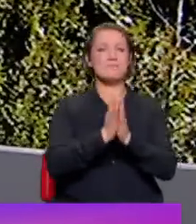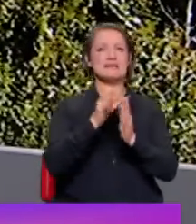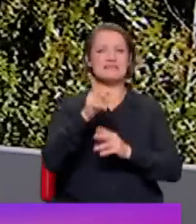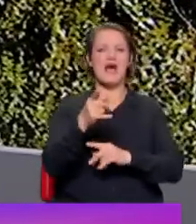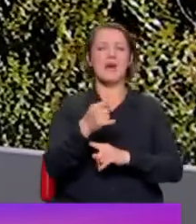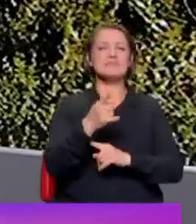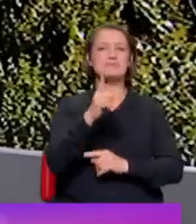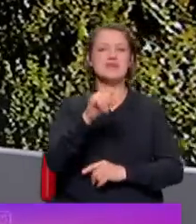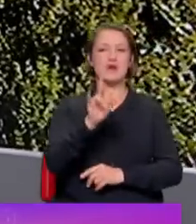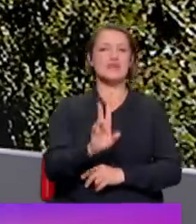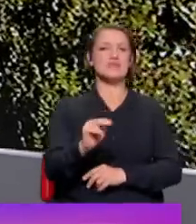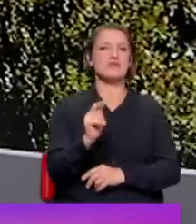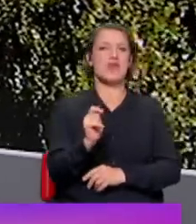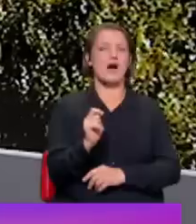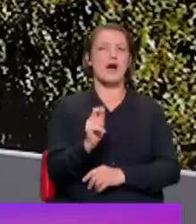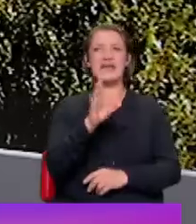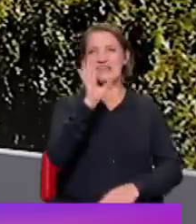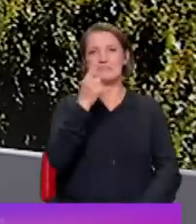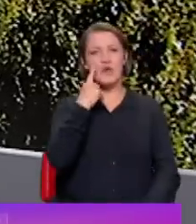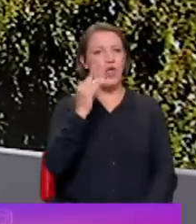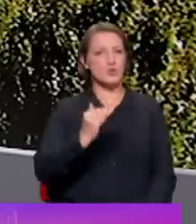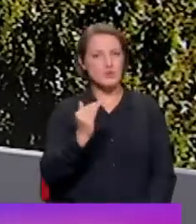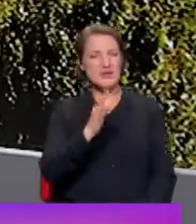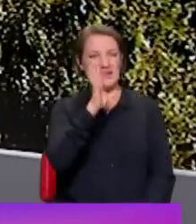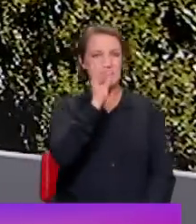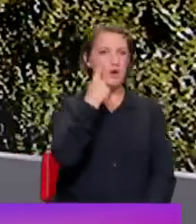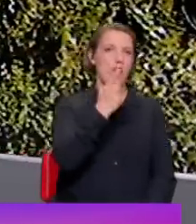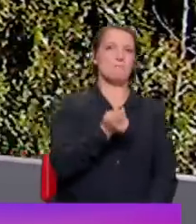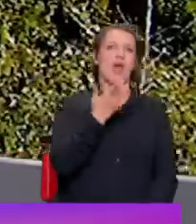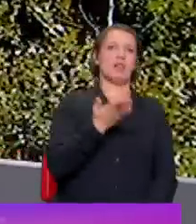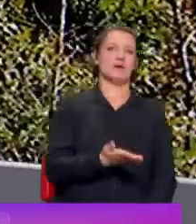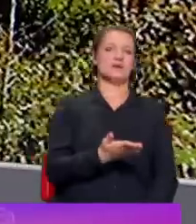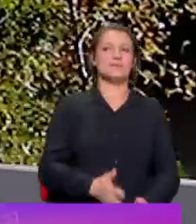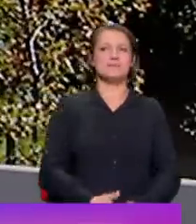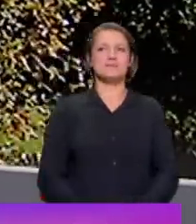Hamsinin kilosu 70 L Kime göre ucuz Kime göre